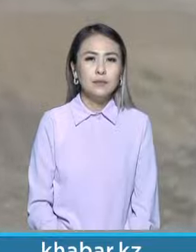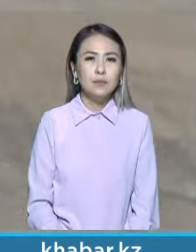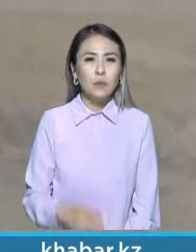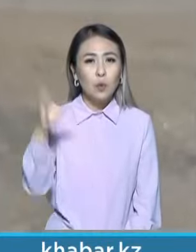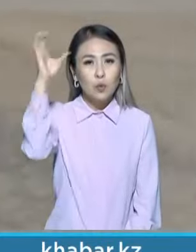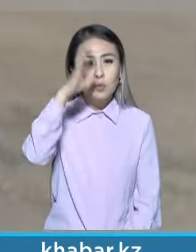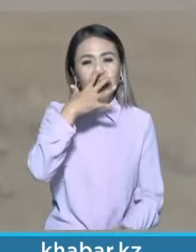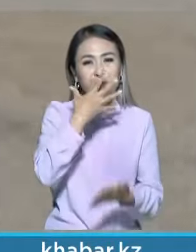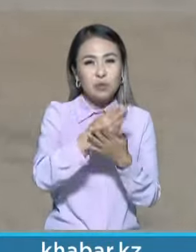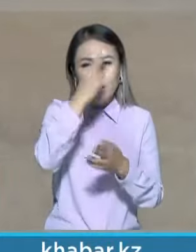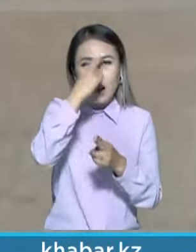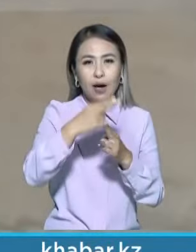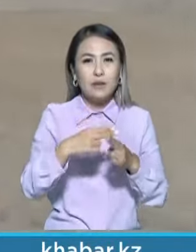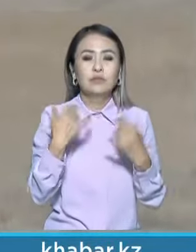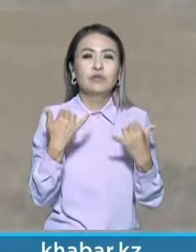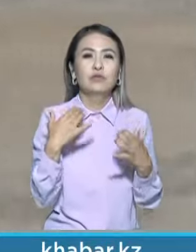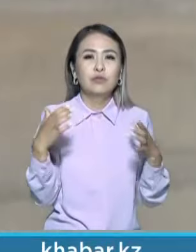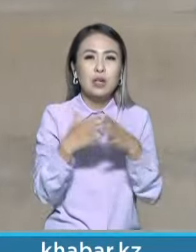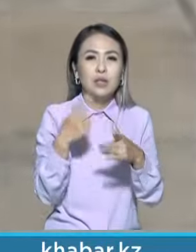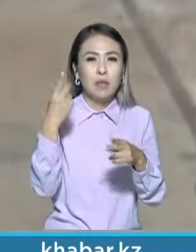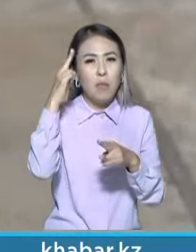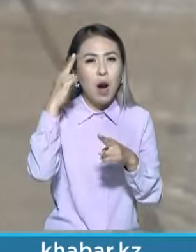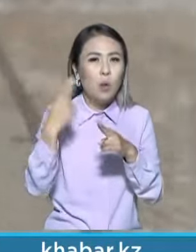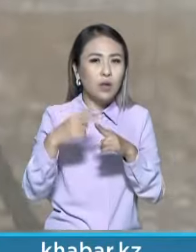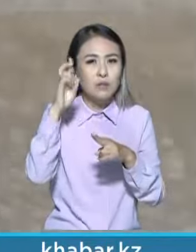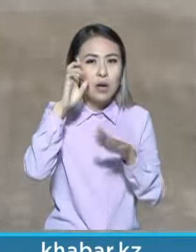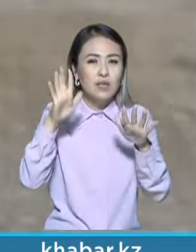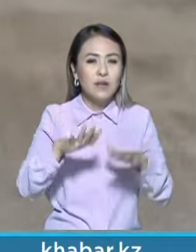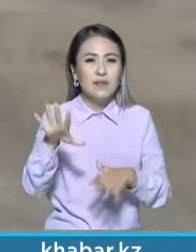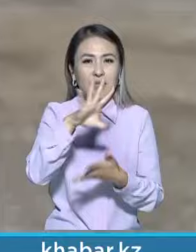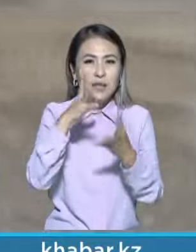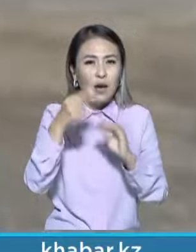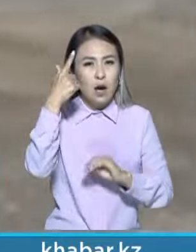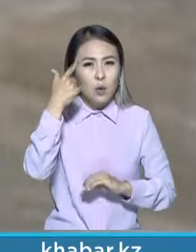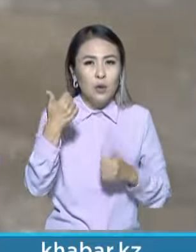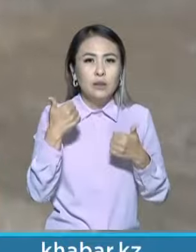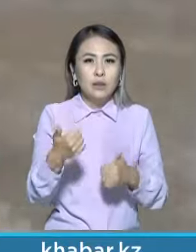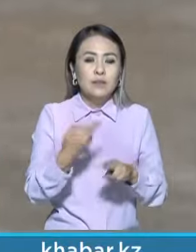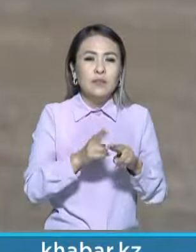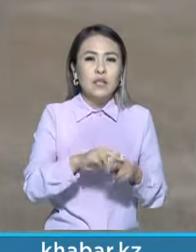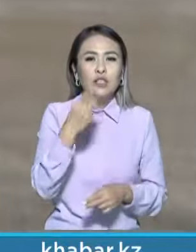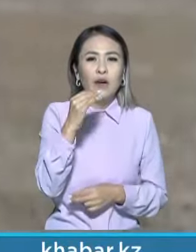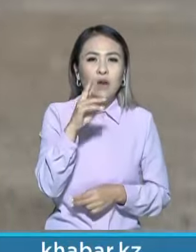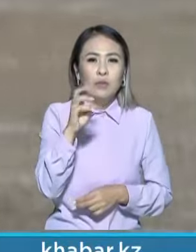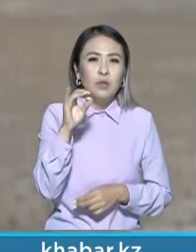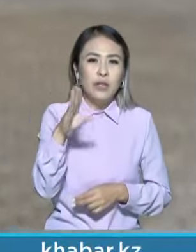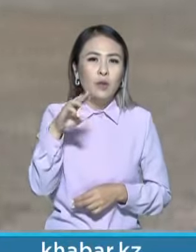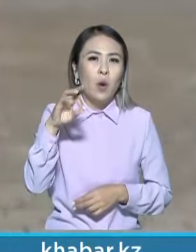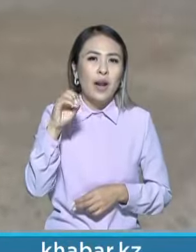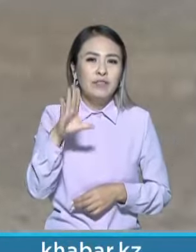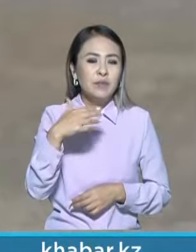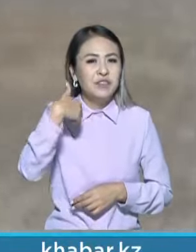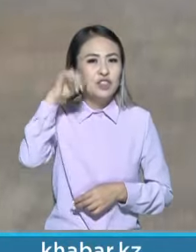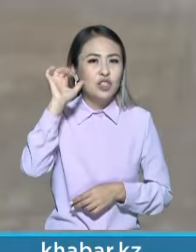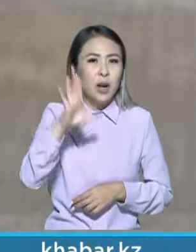Өзбек өз ағам, өзім деп тартқан халық нақылын бауырлас елдердің басшылары жақсы біледі. Қасым Жомарт Тоқаев пен Шавкат Мирзиёев күні кеше ғана